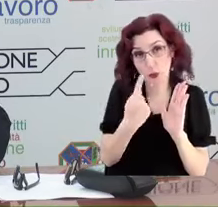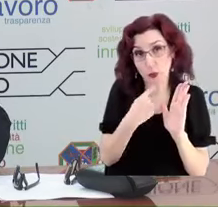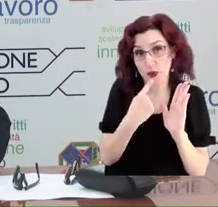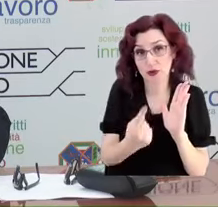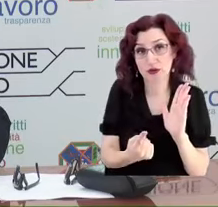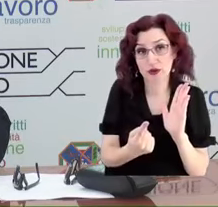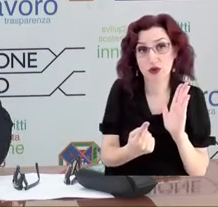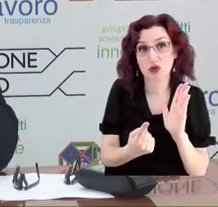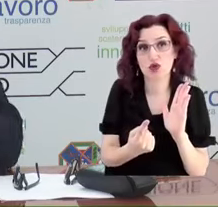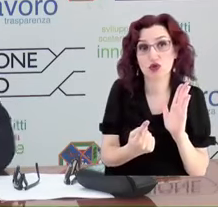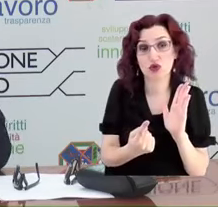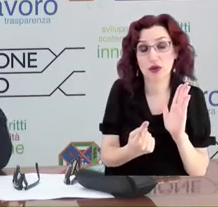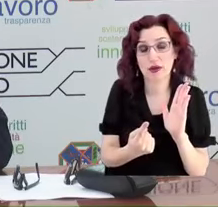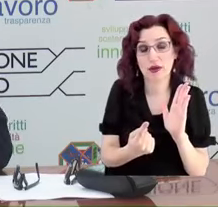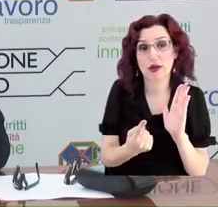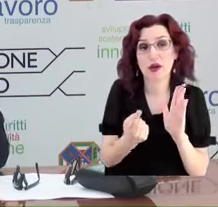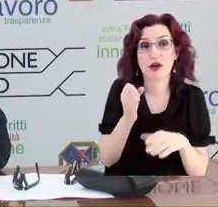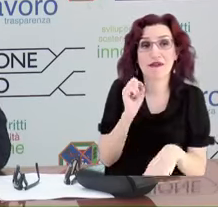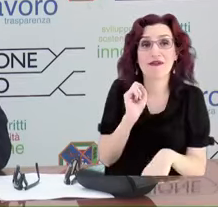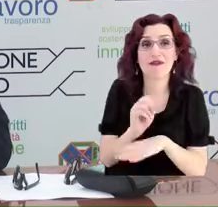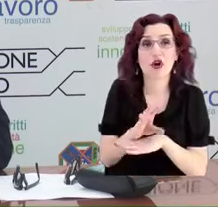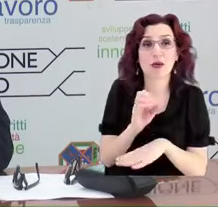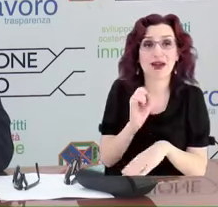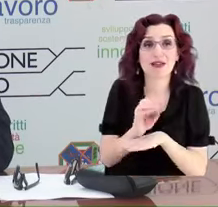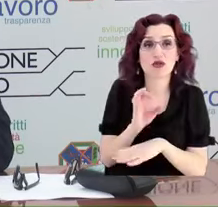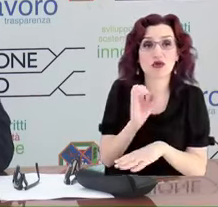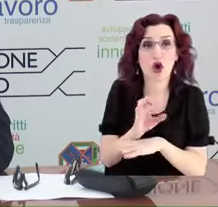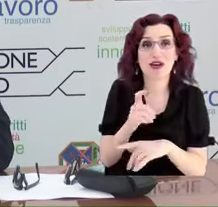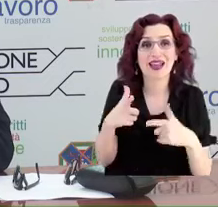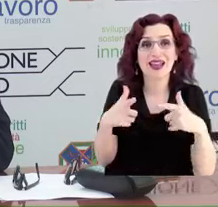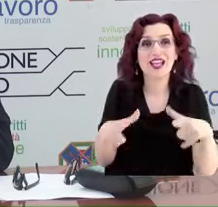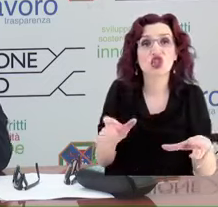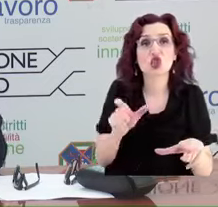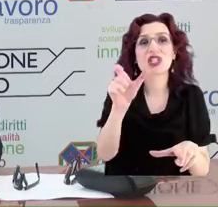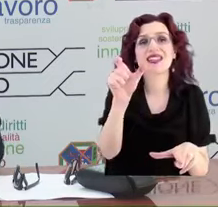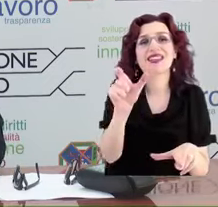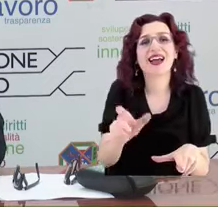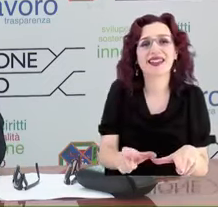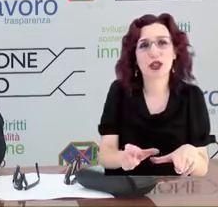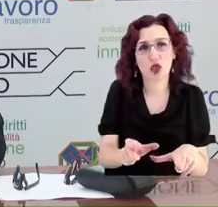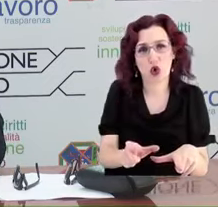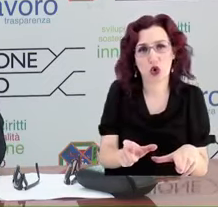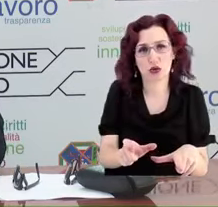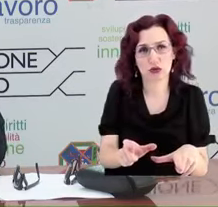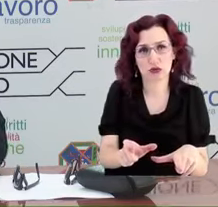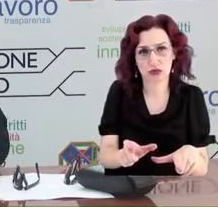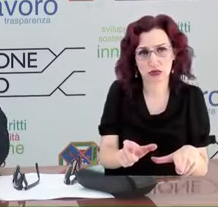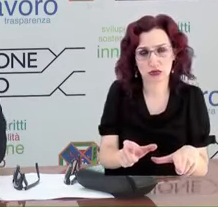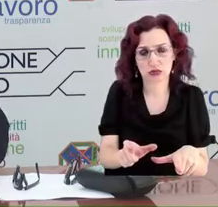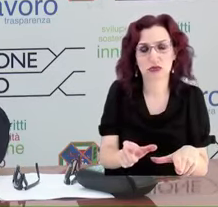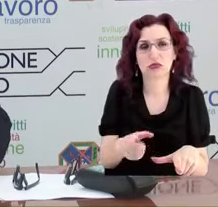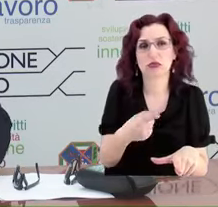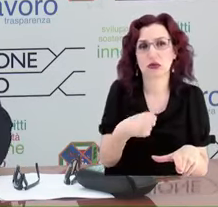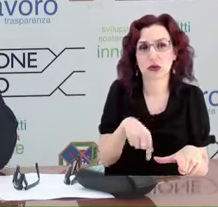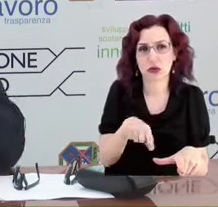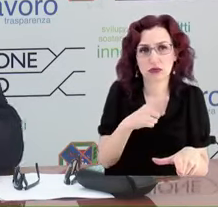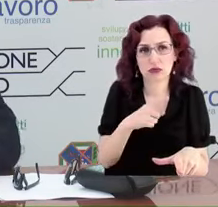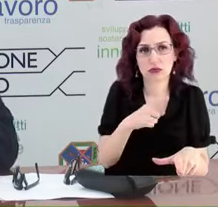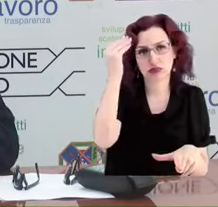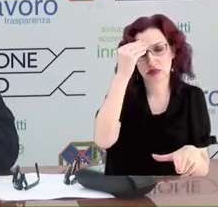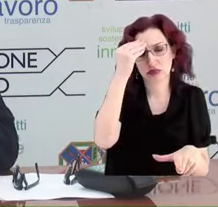una formazione per il cittadino per i cittadini informazioni in cui prevediamo per i lavoratori